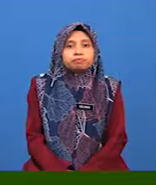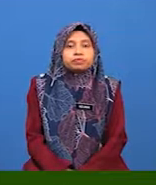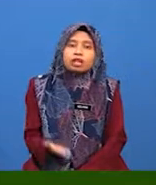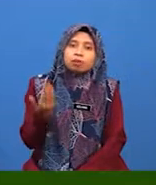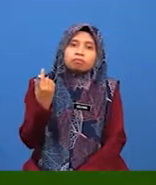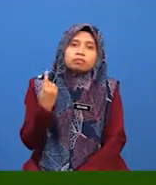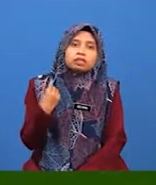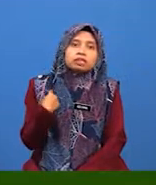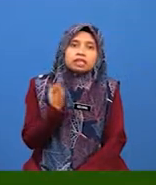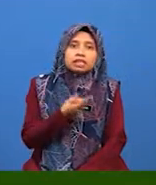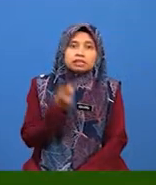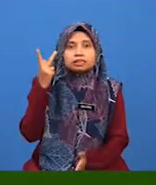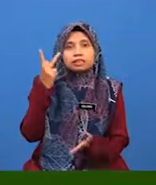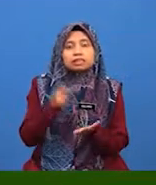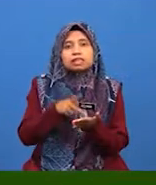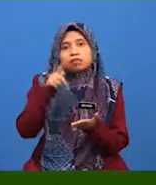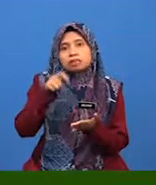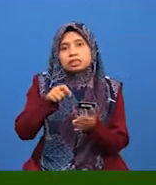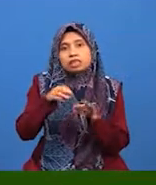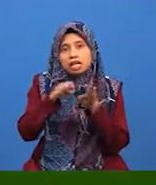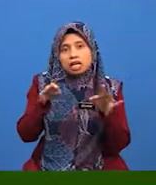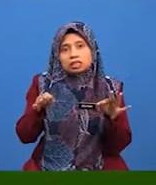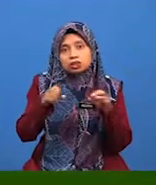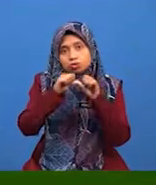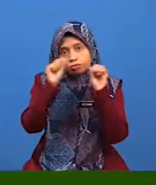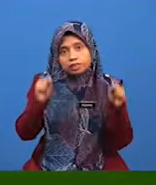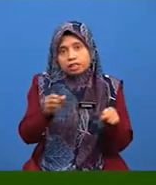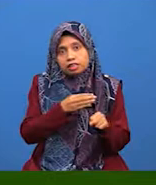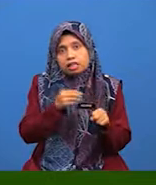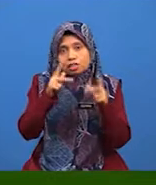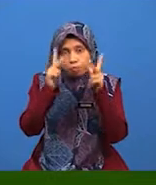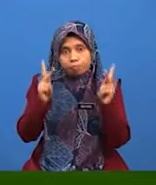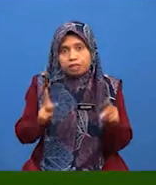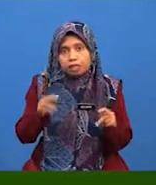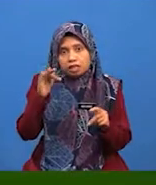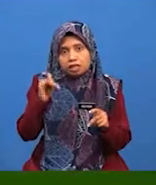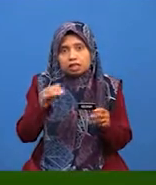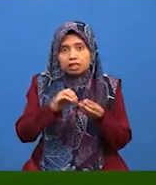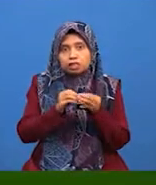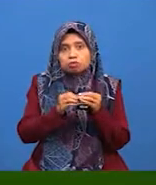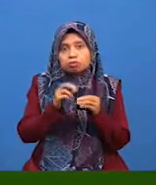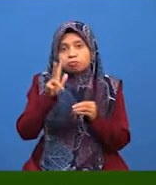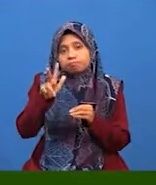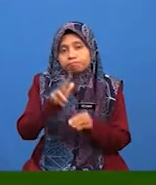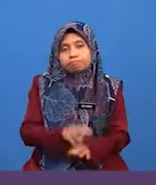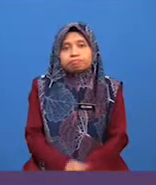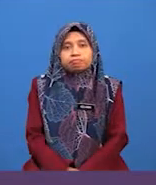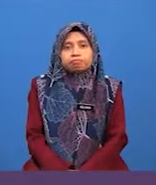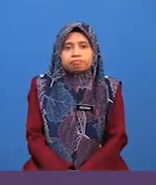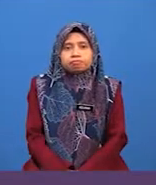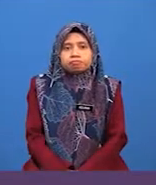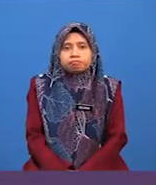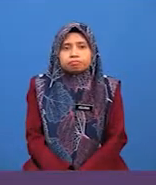Mari kita kenal pasti pula subjek dan predikat ayat yang ketiga.